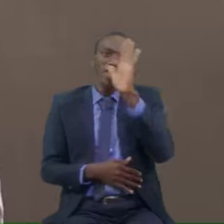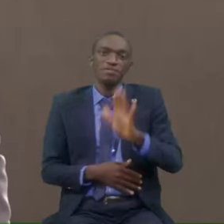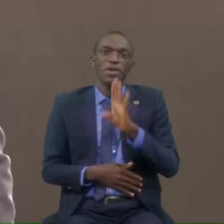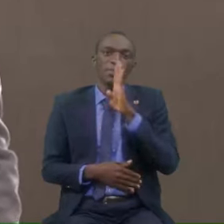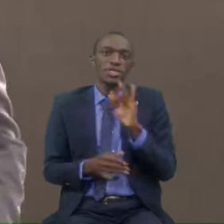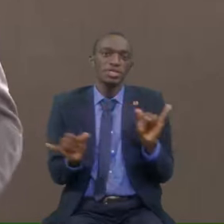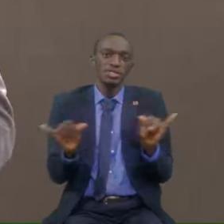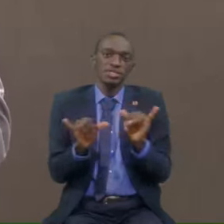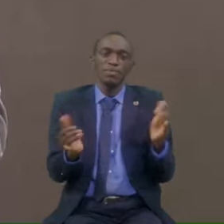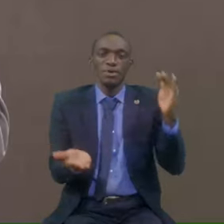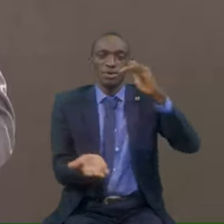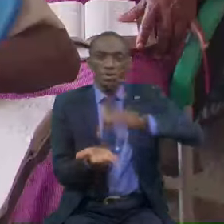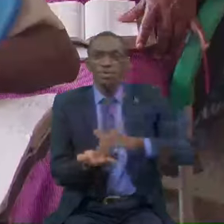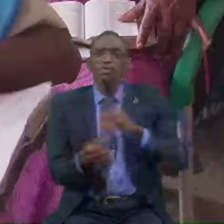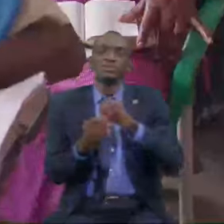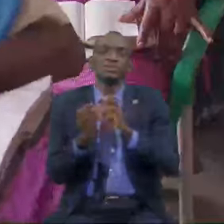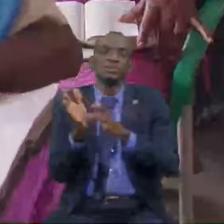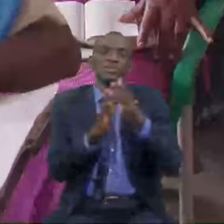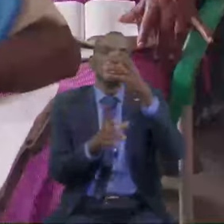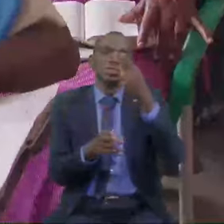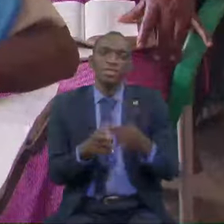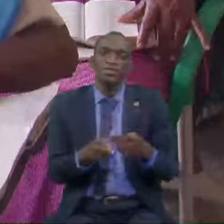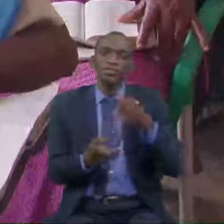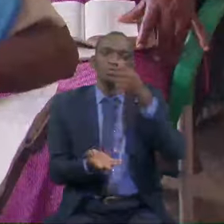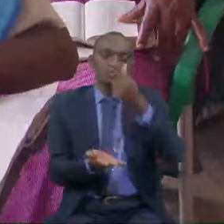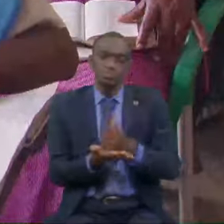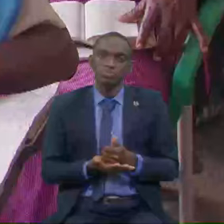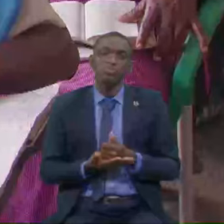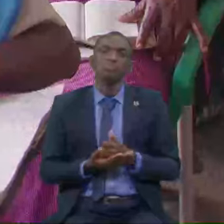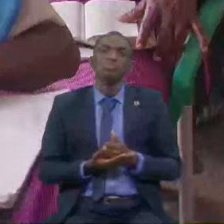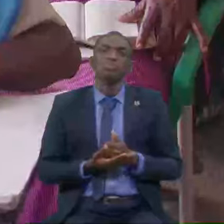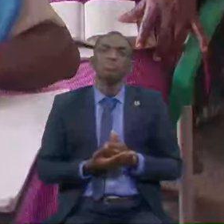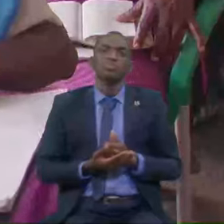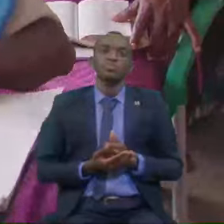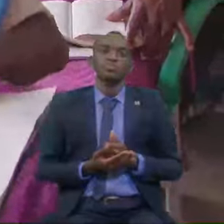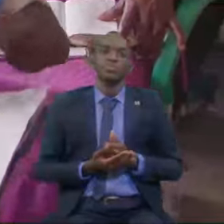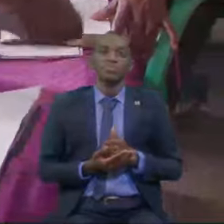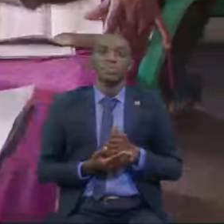tu ne seras plus jamais le même, hein, au nom de Jésus.